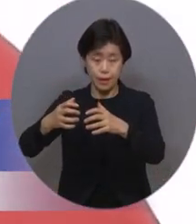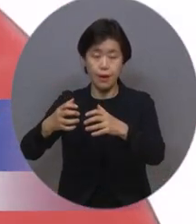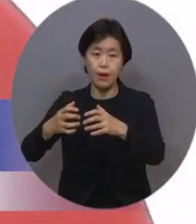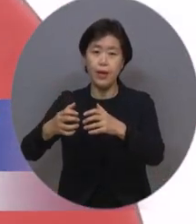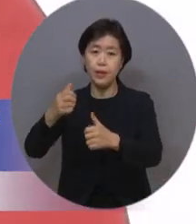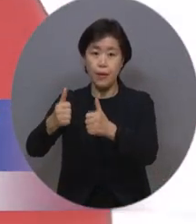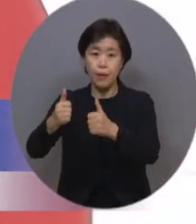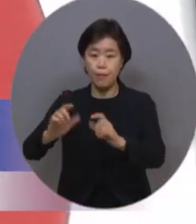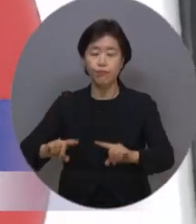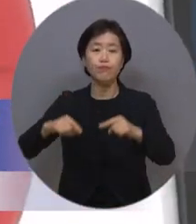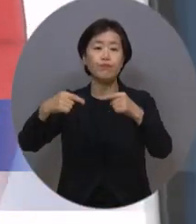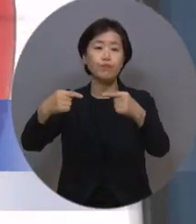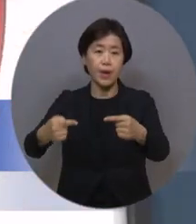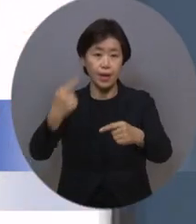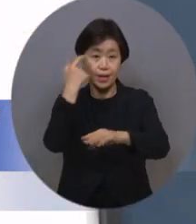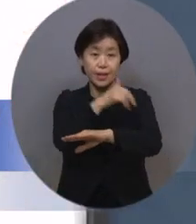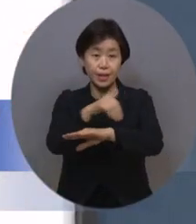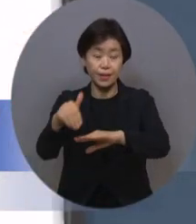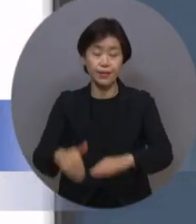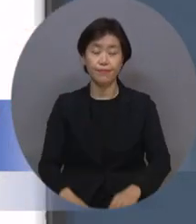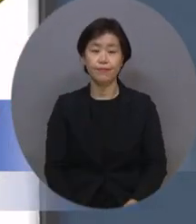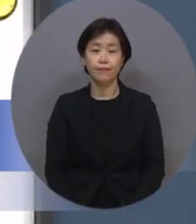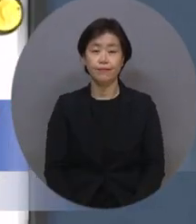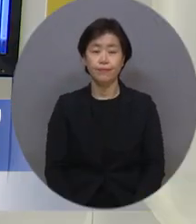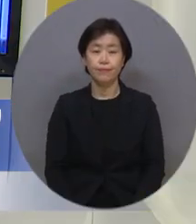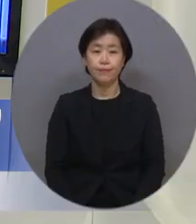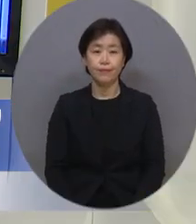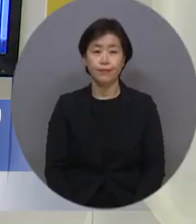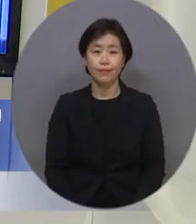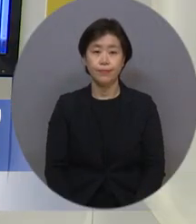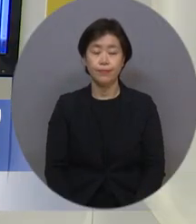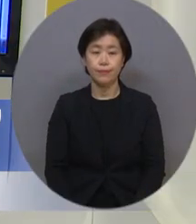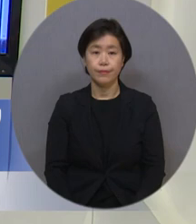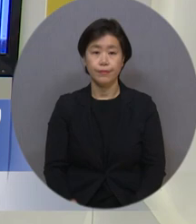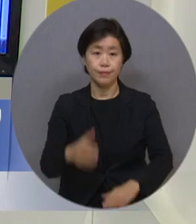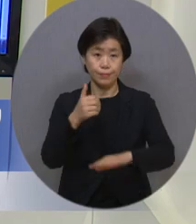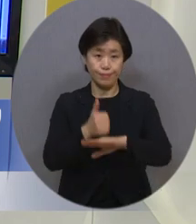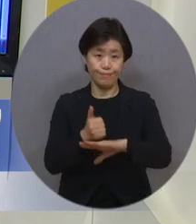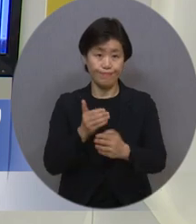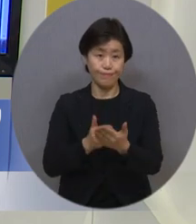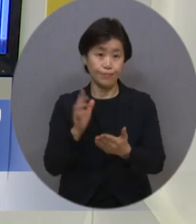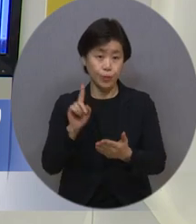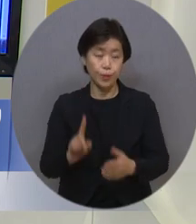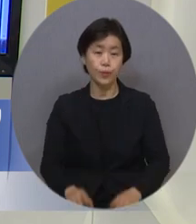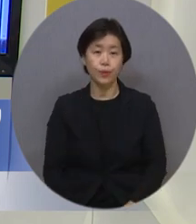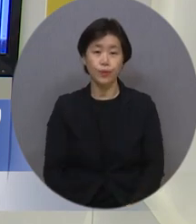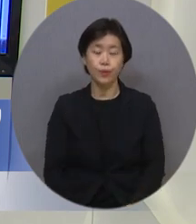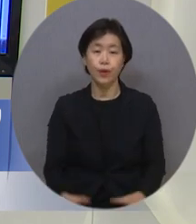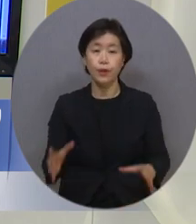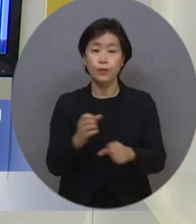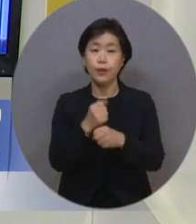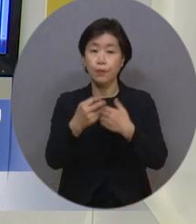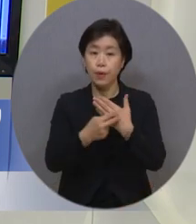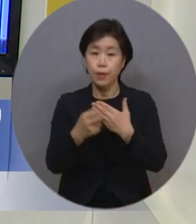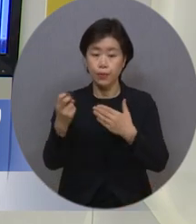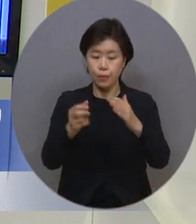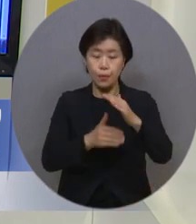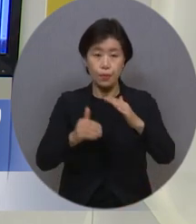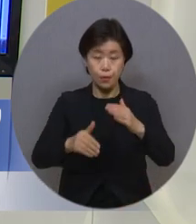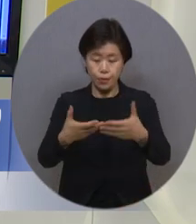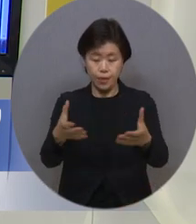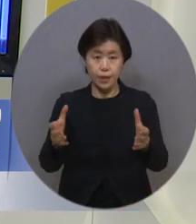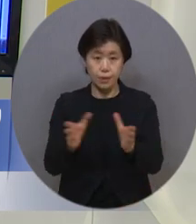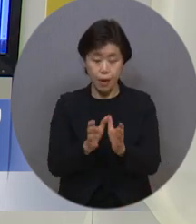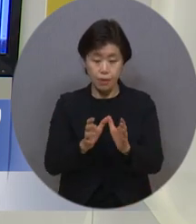휠체어 컬링 3개 선수권 대회를 앞두고 있습니다 마지막 소식입니다 종합병원이나 공공기관을